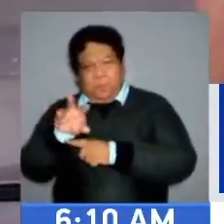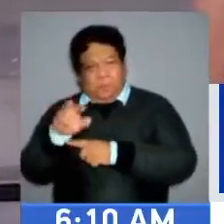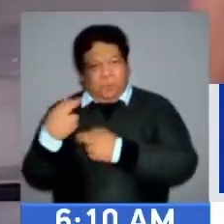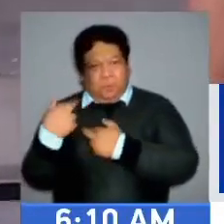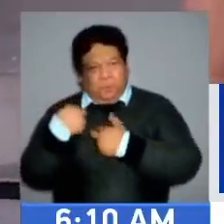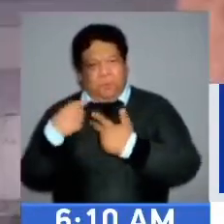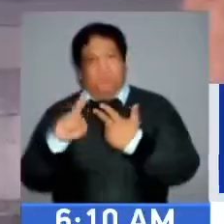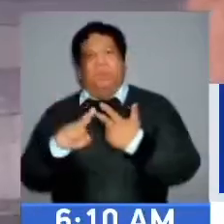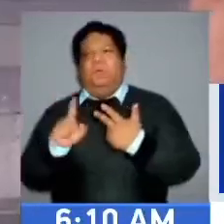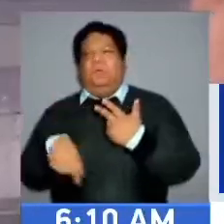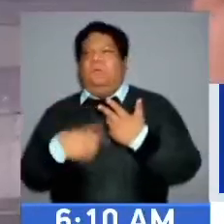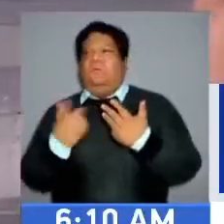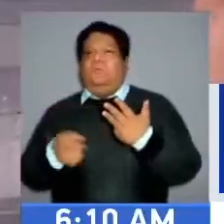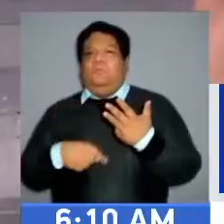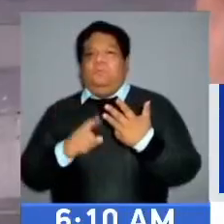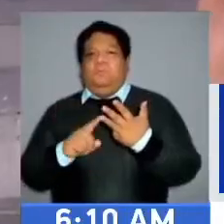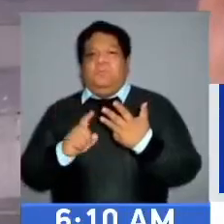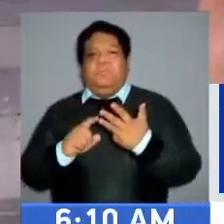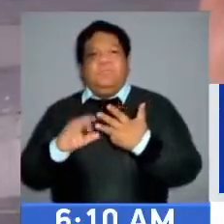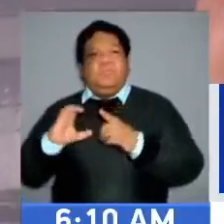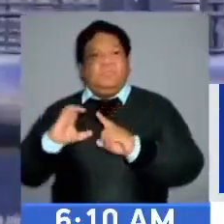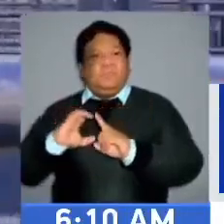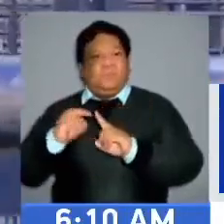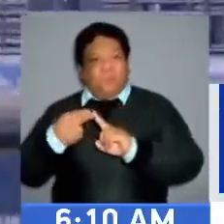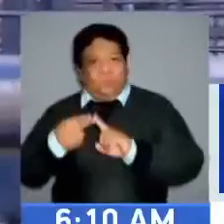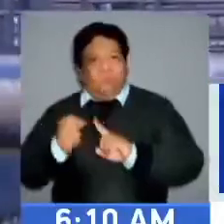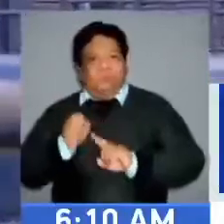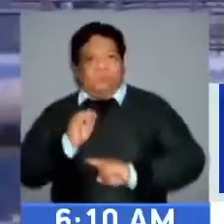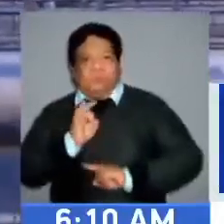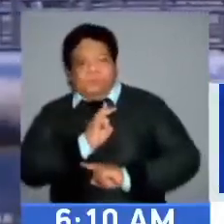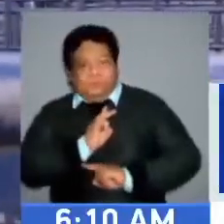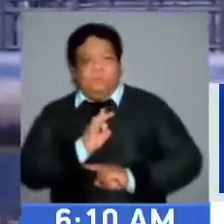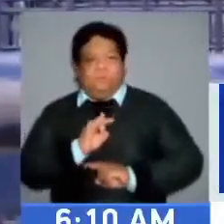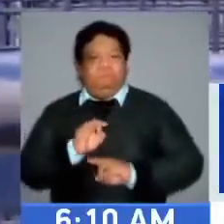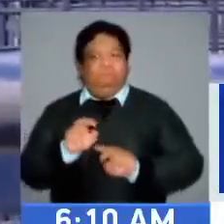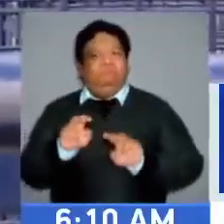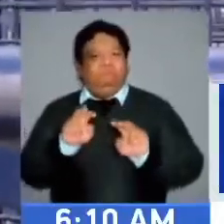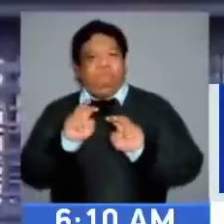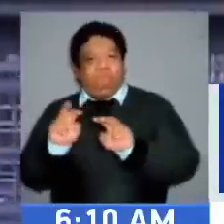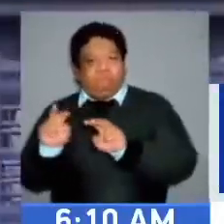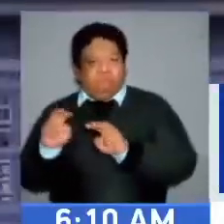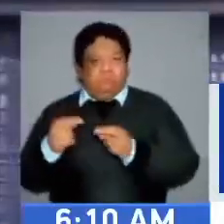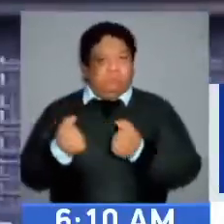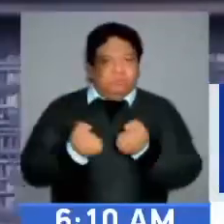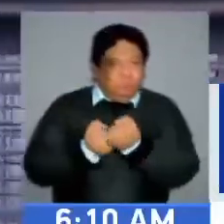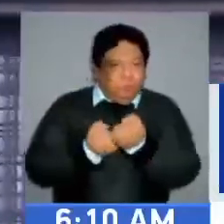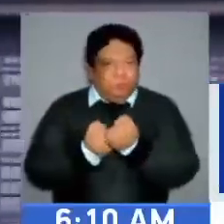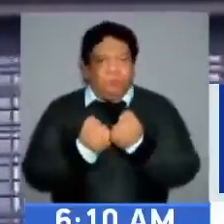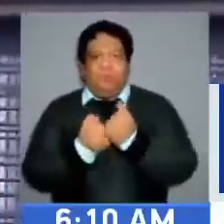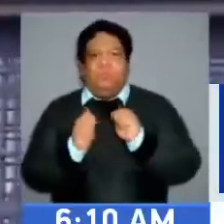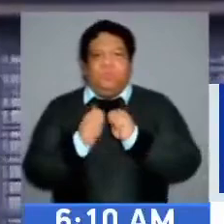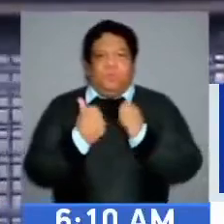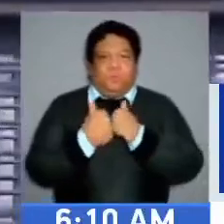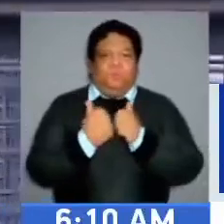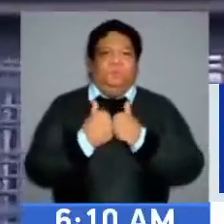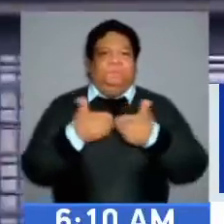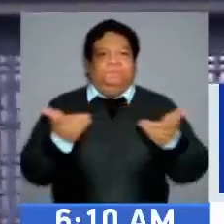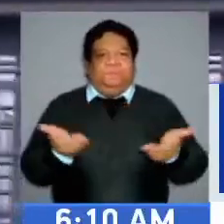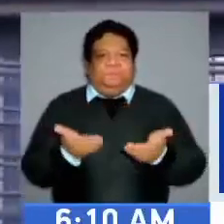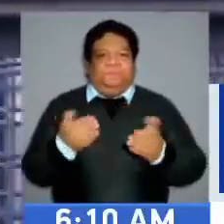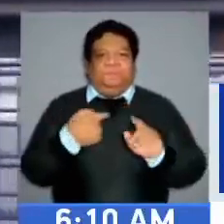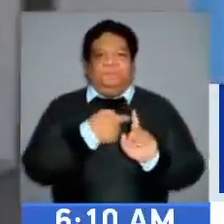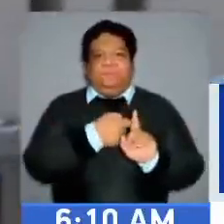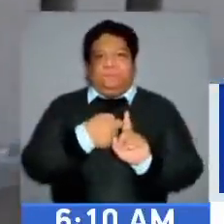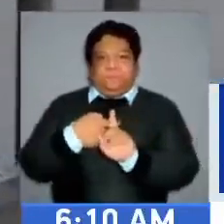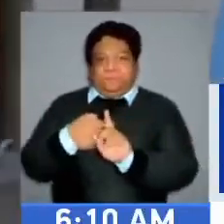kawaninang City Hall para po pagtulungan pangasiwaan ang kaayusan dito sa Manila North Cemetery. Ito tulad na nakikita natin.